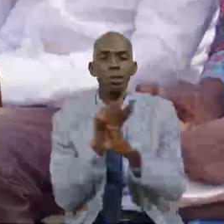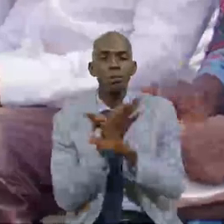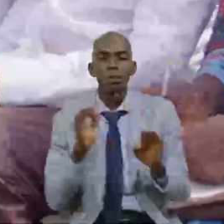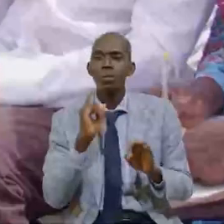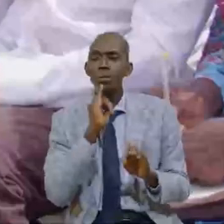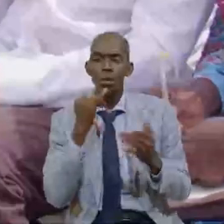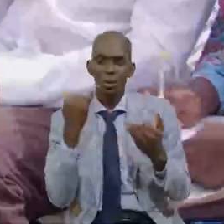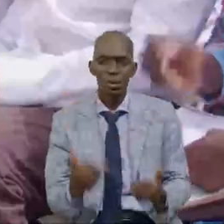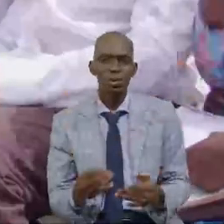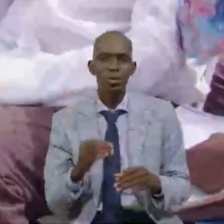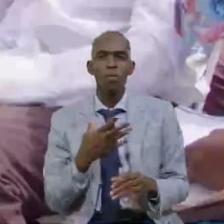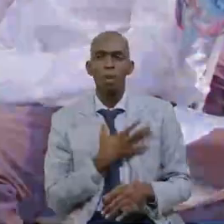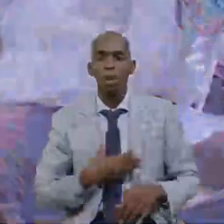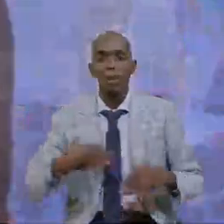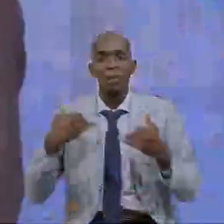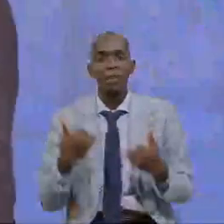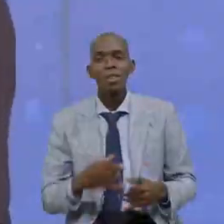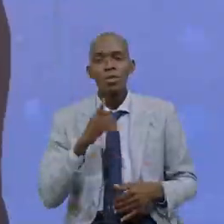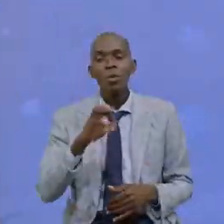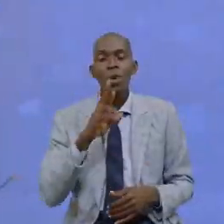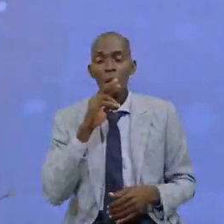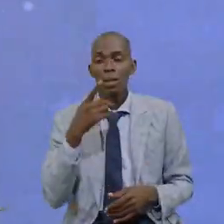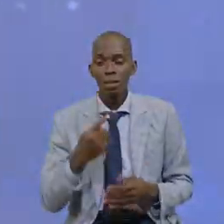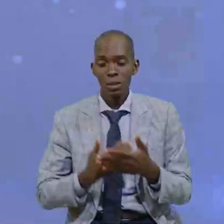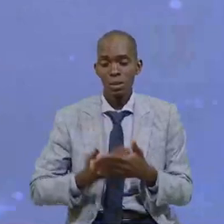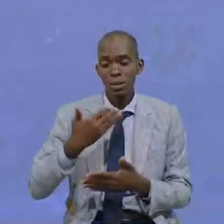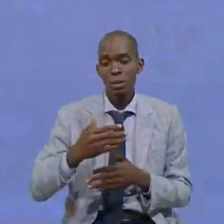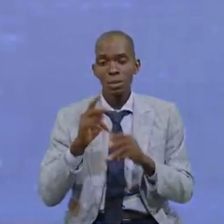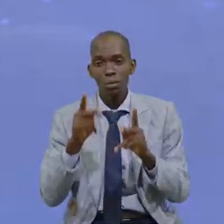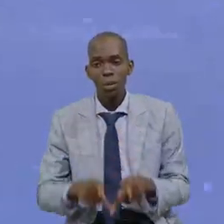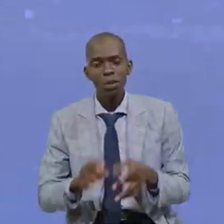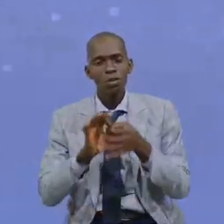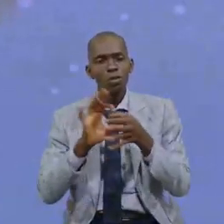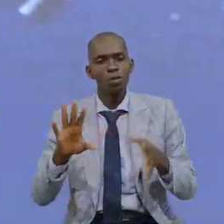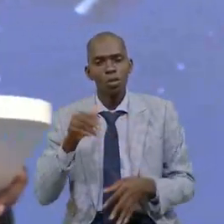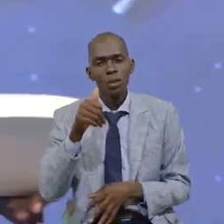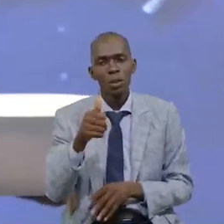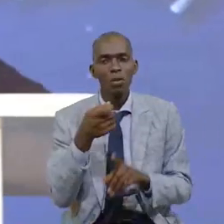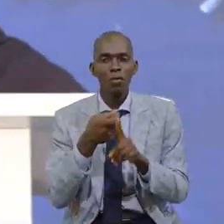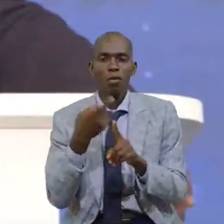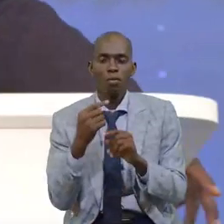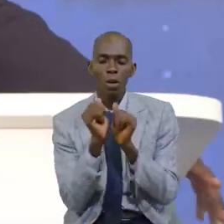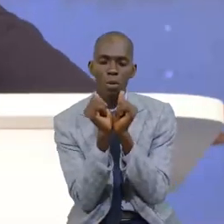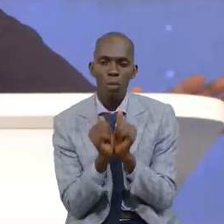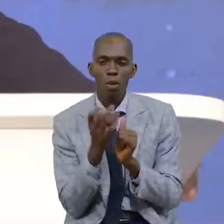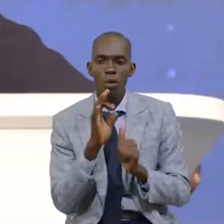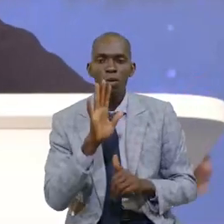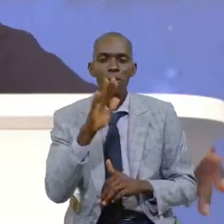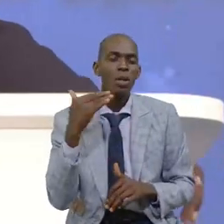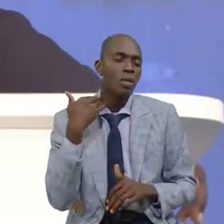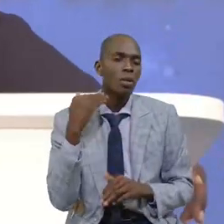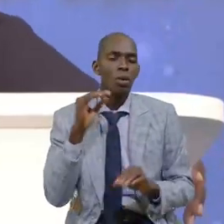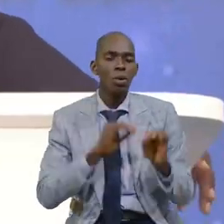venue. Maintenant, c'est toi qui dois te détacher des liens de ton